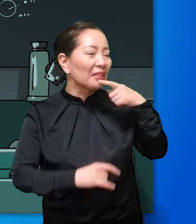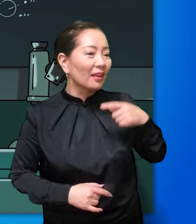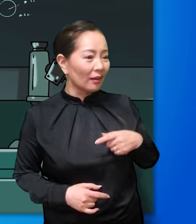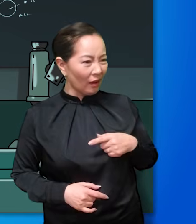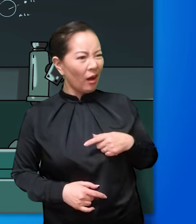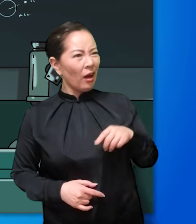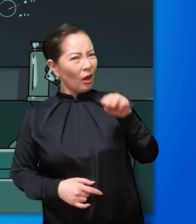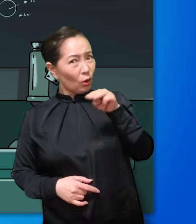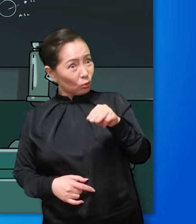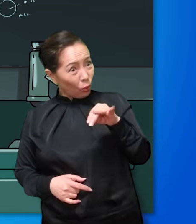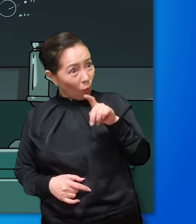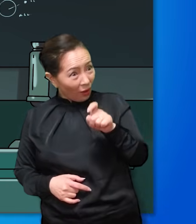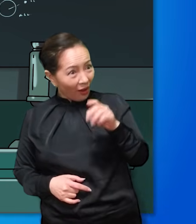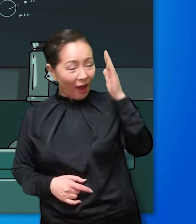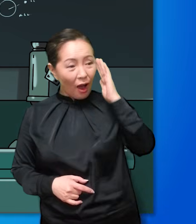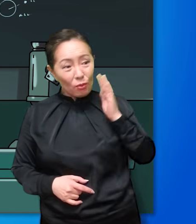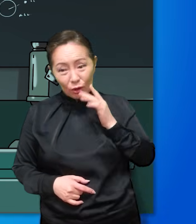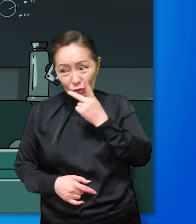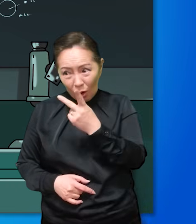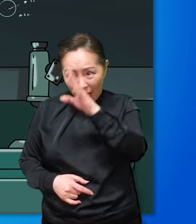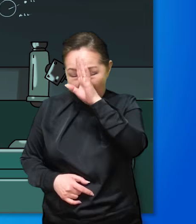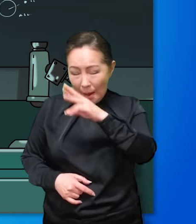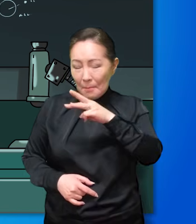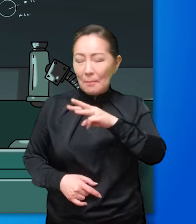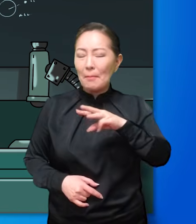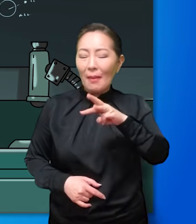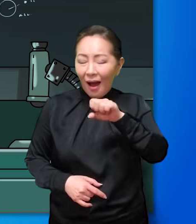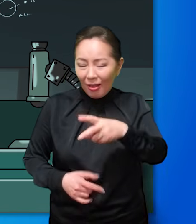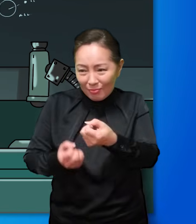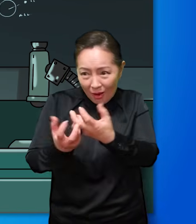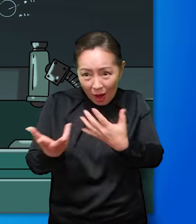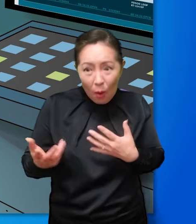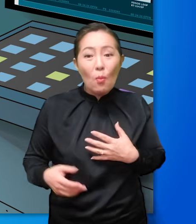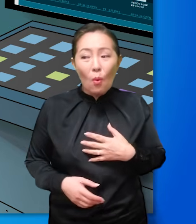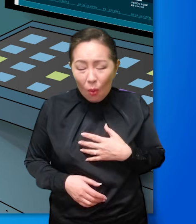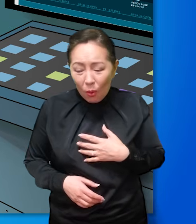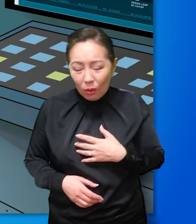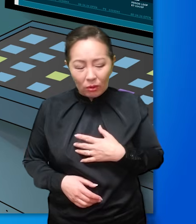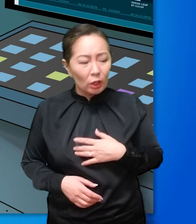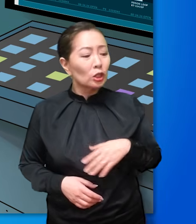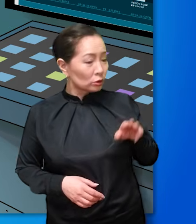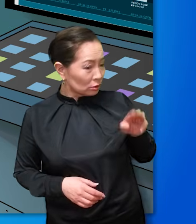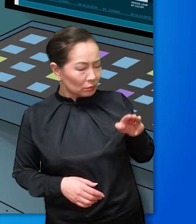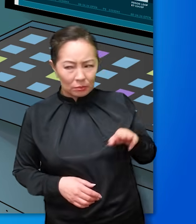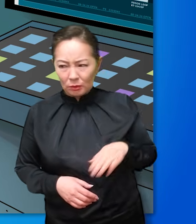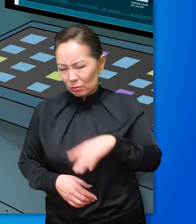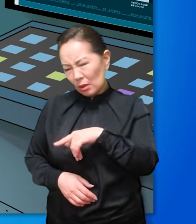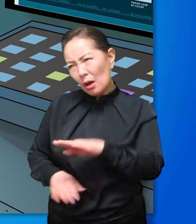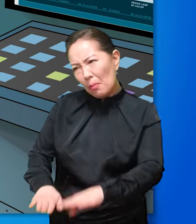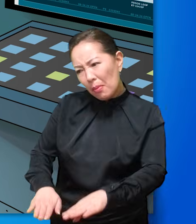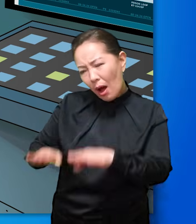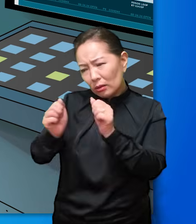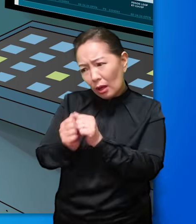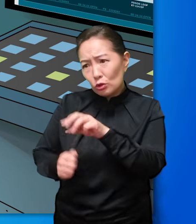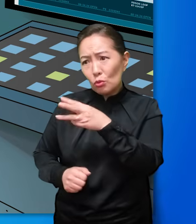энэ хэлтэд байсан. Тунхын аав ээж нь айгүй их хон малтай тий. Аа. Мөнх тунх хоёр бүр багын найзууд